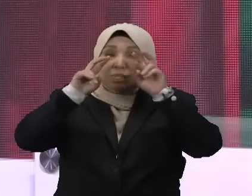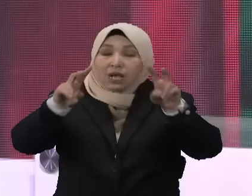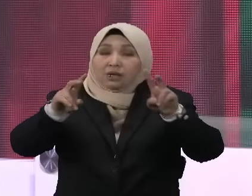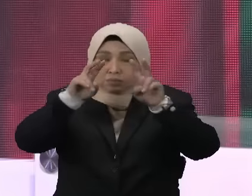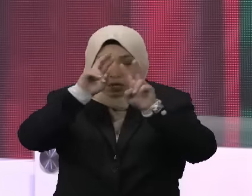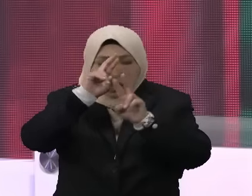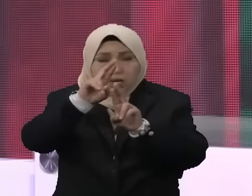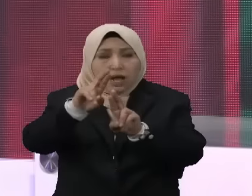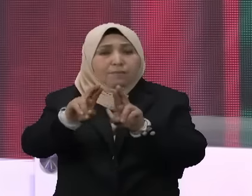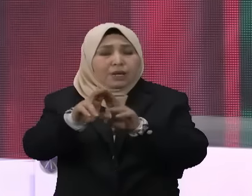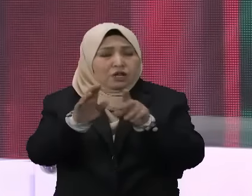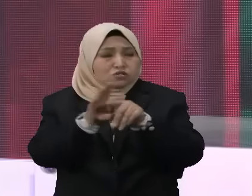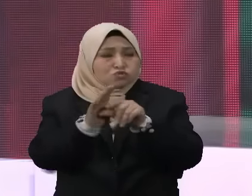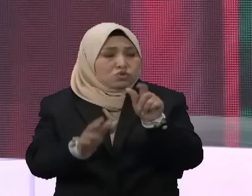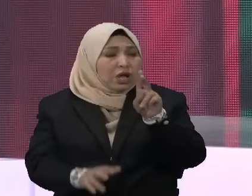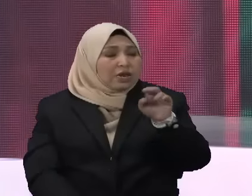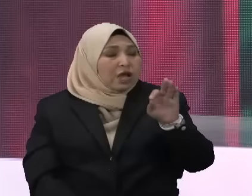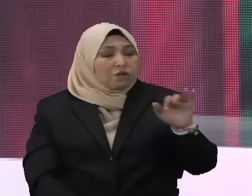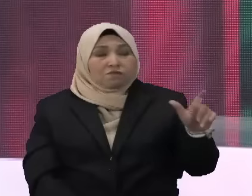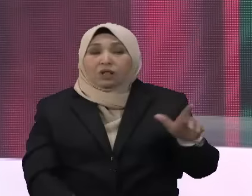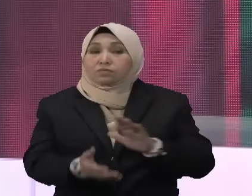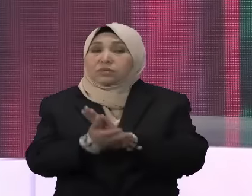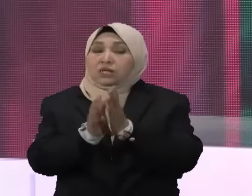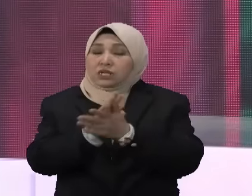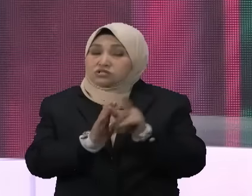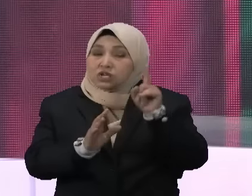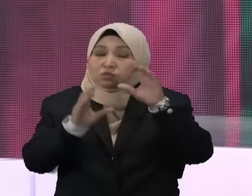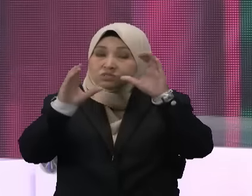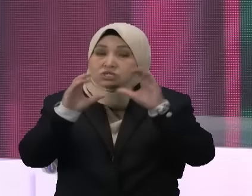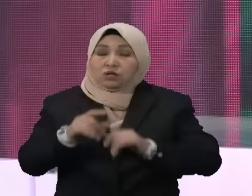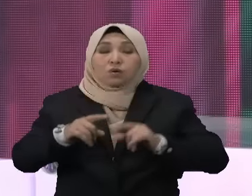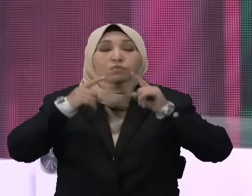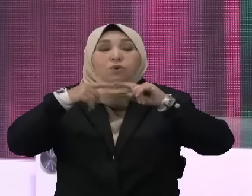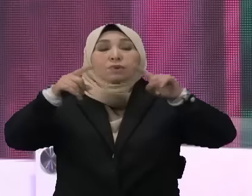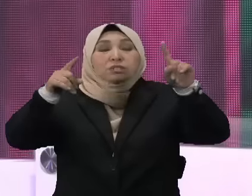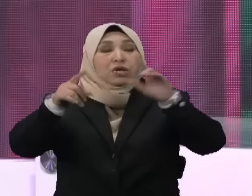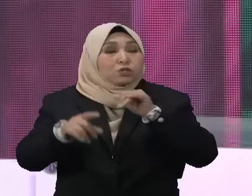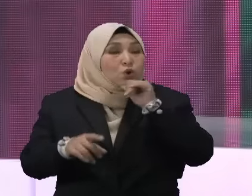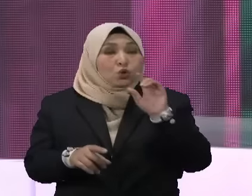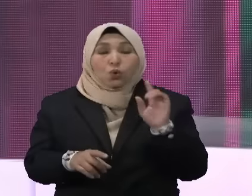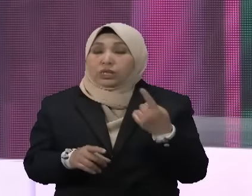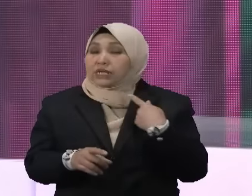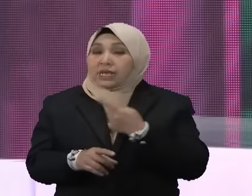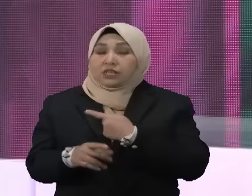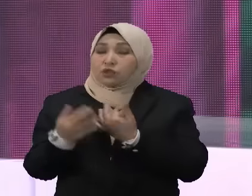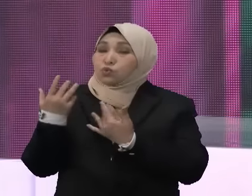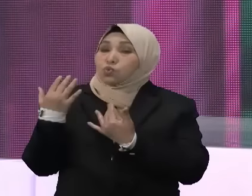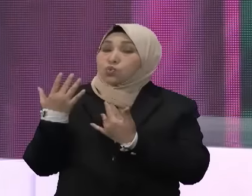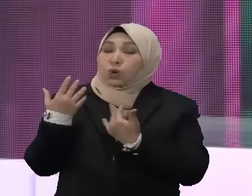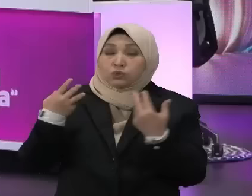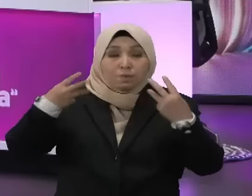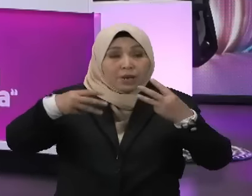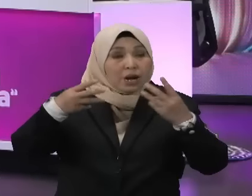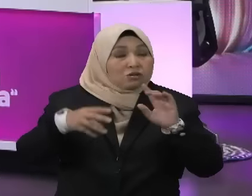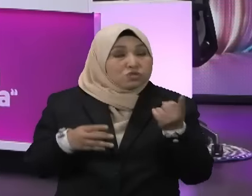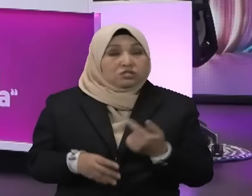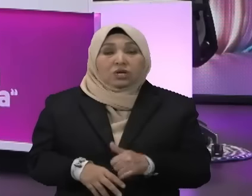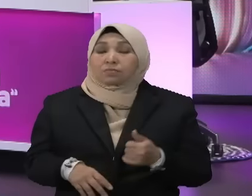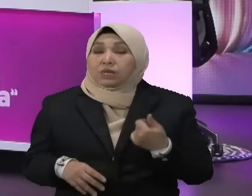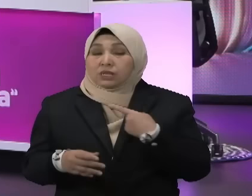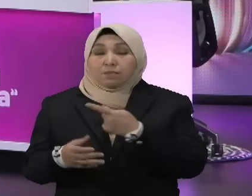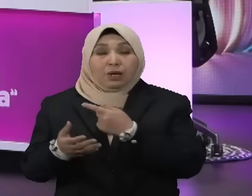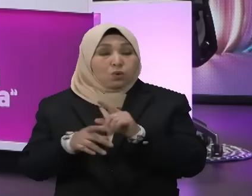penghargaan kepada surah Al-Anfal ini sebagai satu cara untuk berjaya. Dan bukan sekadar kita tunggu waktu perang saja Ustaz ya, waktu perang saja